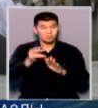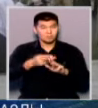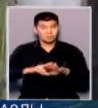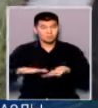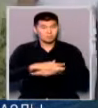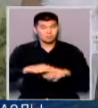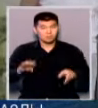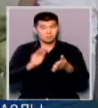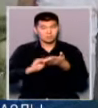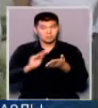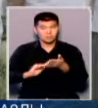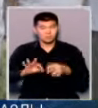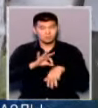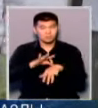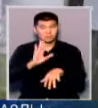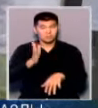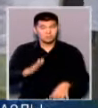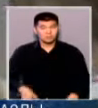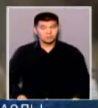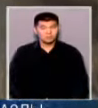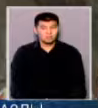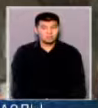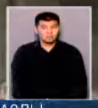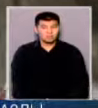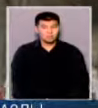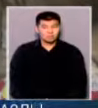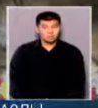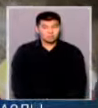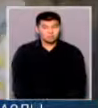үшін жалпы халықтық диктант әлі талай өткізіледі. Айдана Жұмаберген, Атырау арнасы.